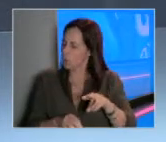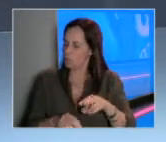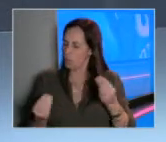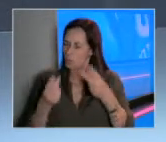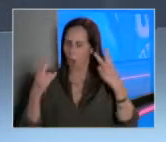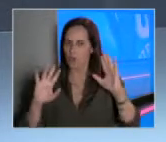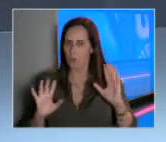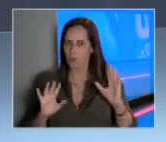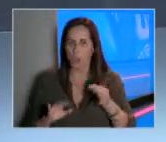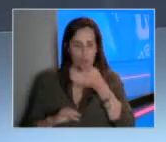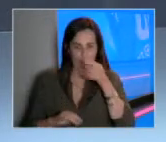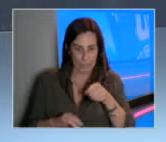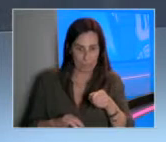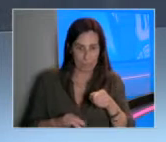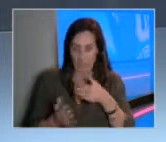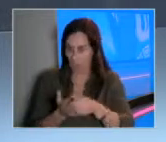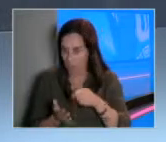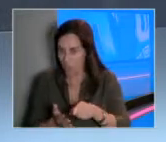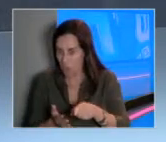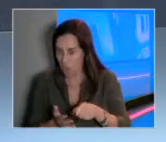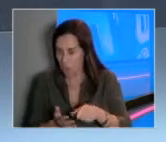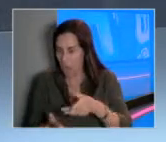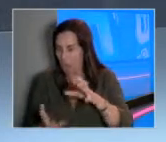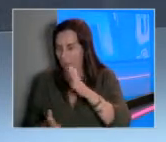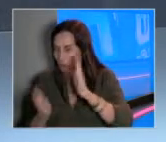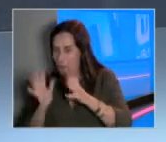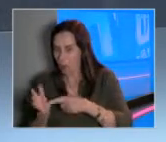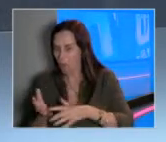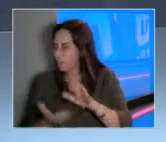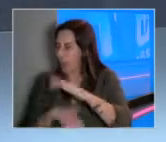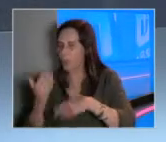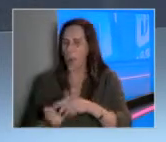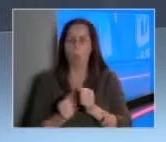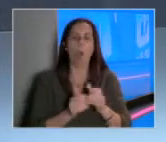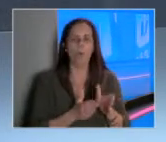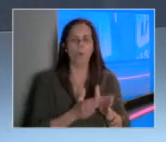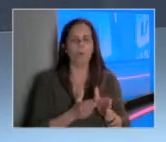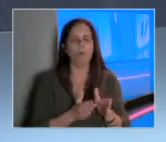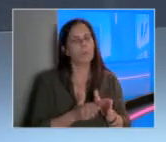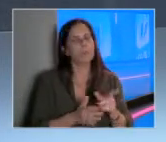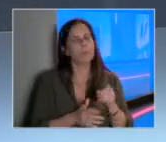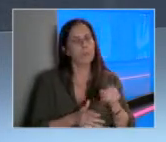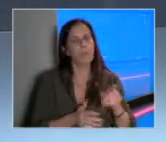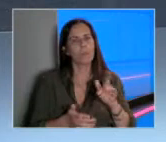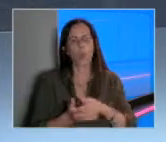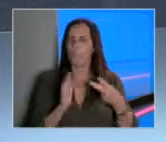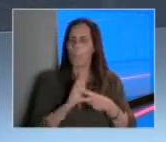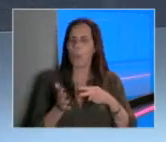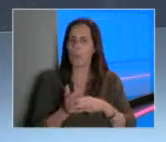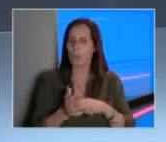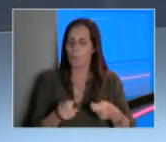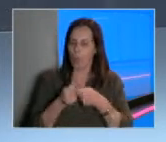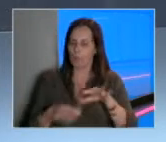צומת חשובה. שאלה האם זה הולך להמשיך ללכת לכיוון האלימות ולבלגן, או מצד שני זה הולך לכיוון פוליטי